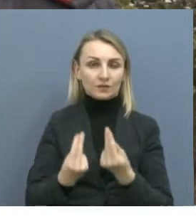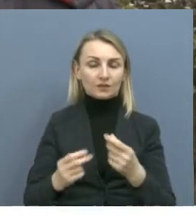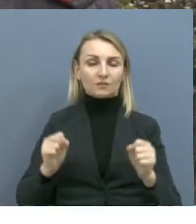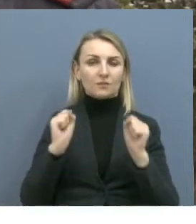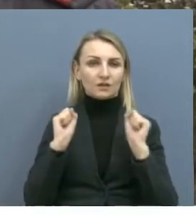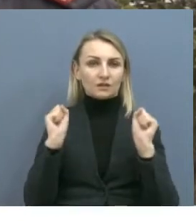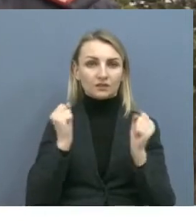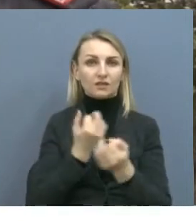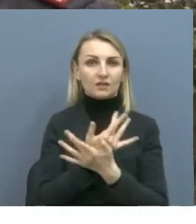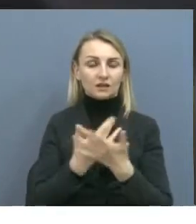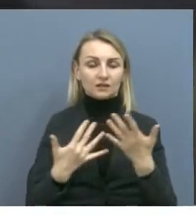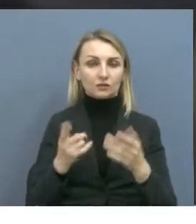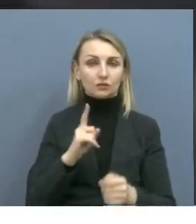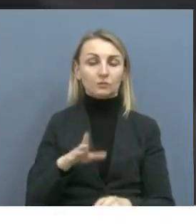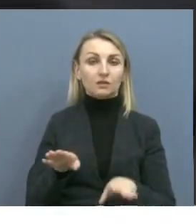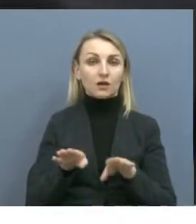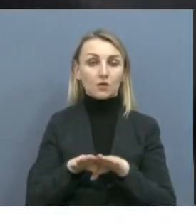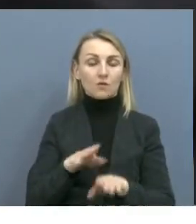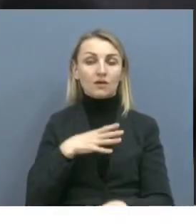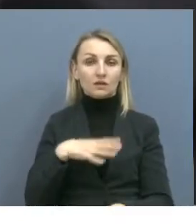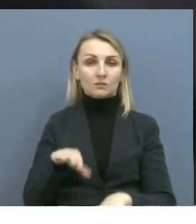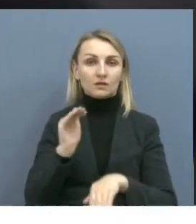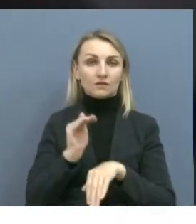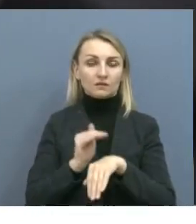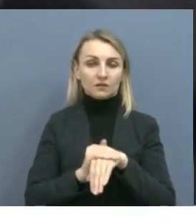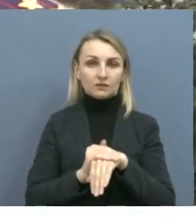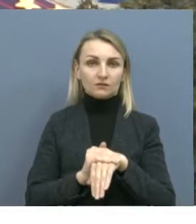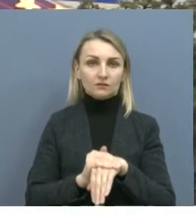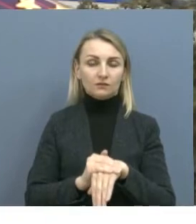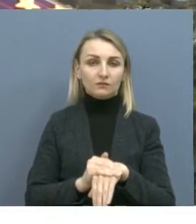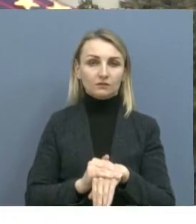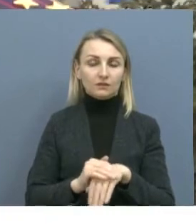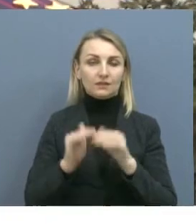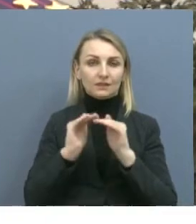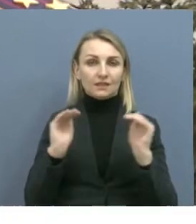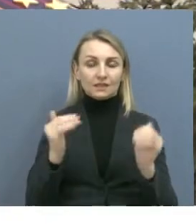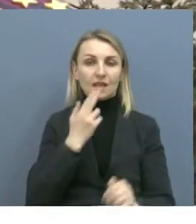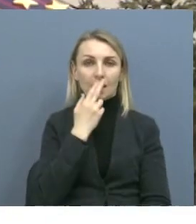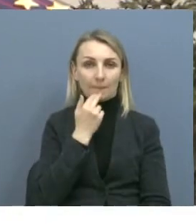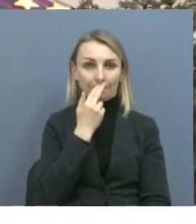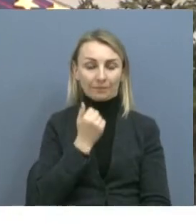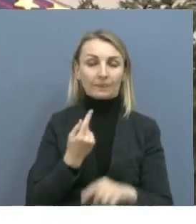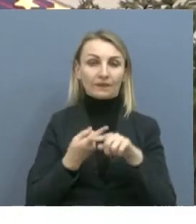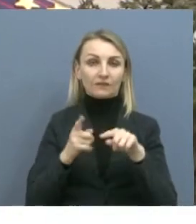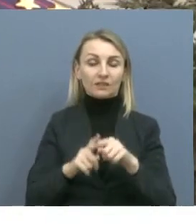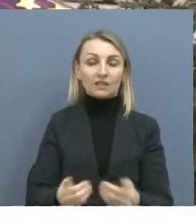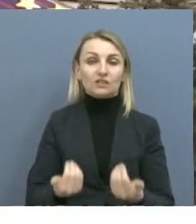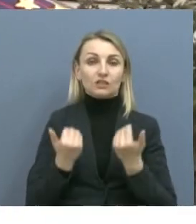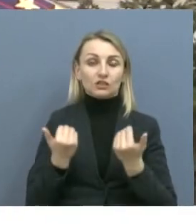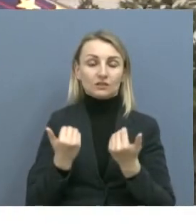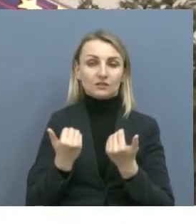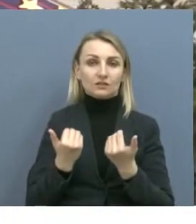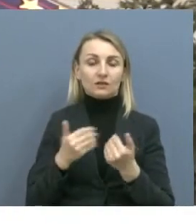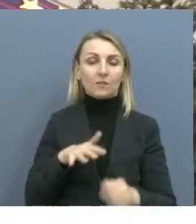площадках с целью исключения фактов контакта подростков. На сегодняшний день количество таких площадок